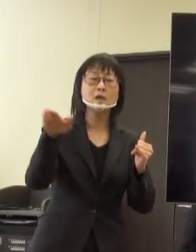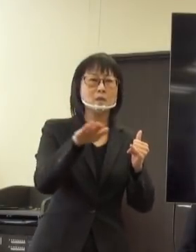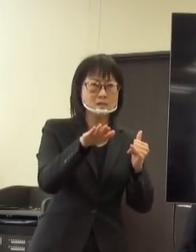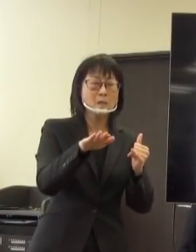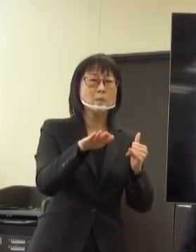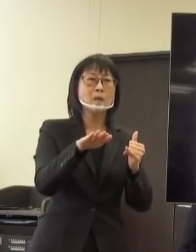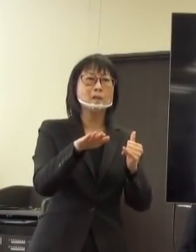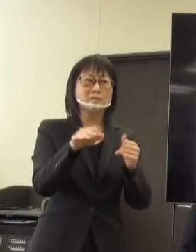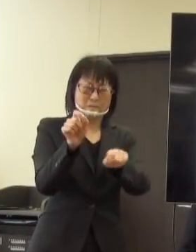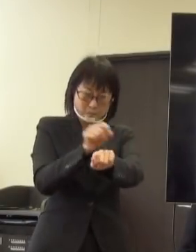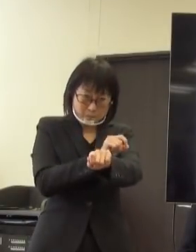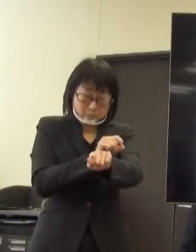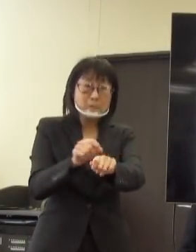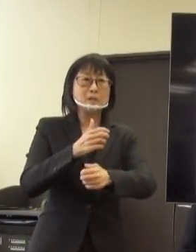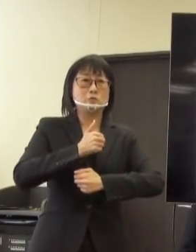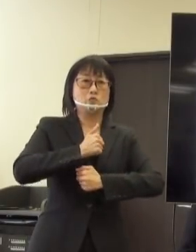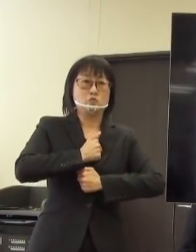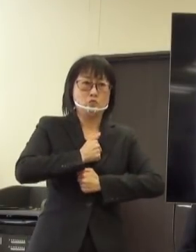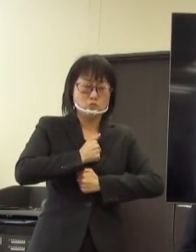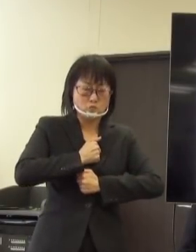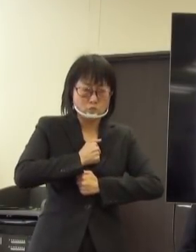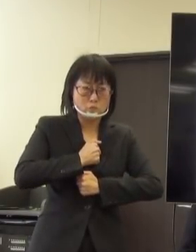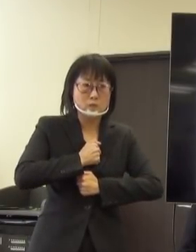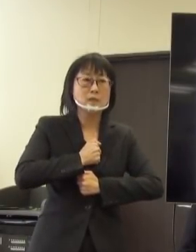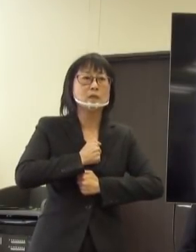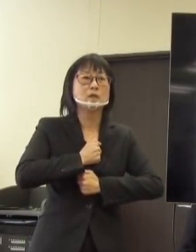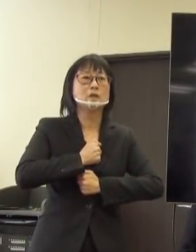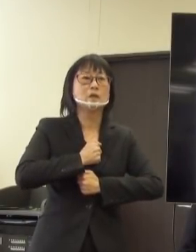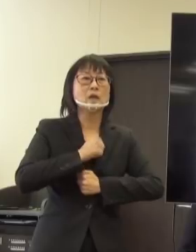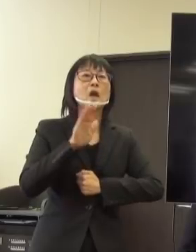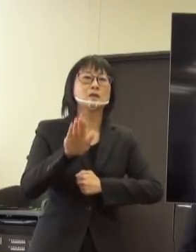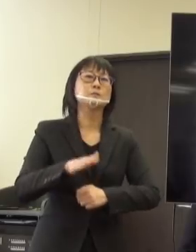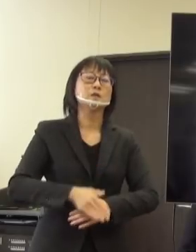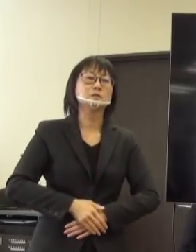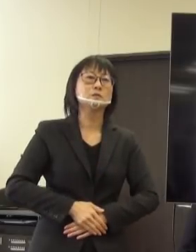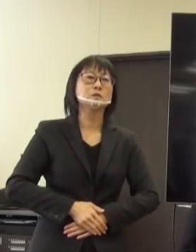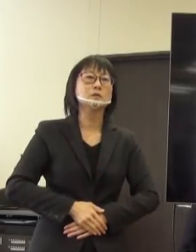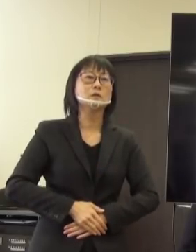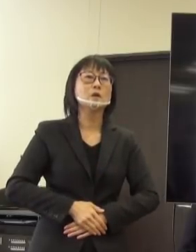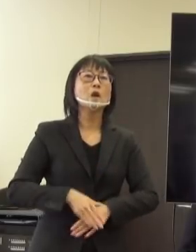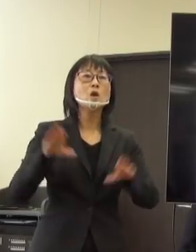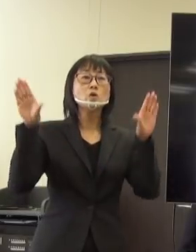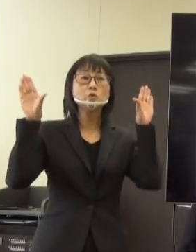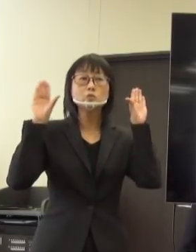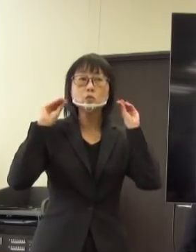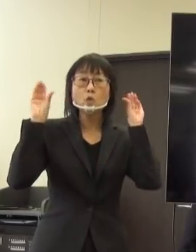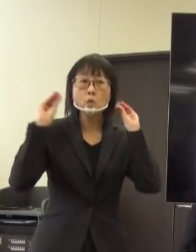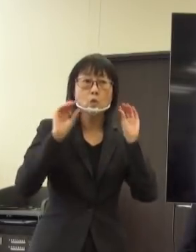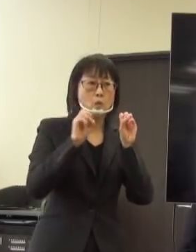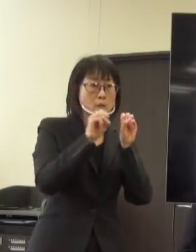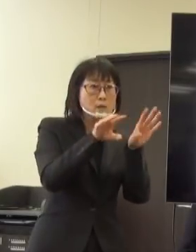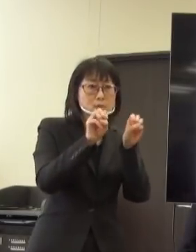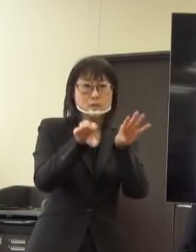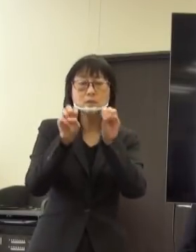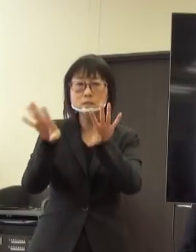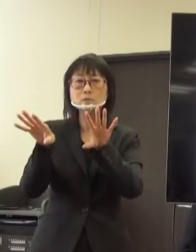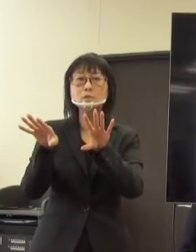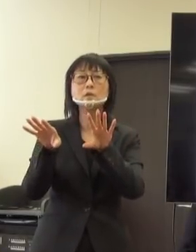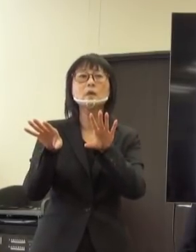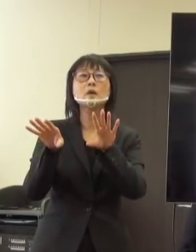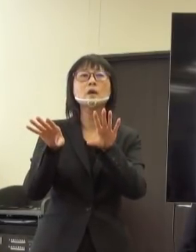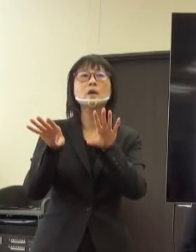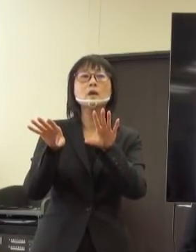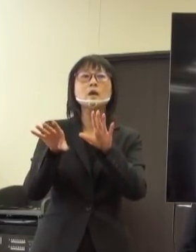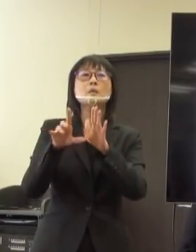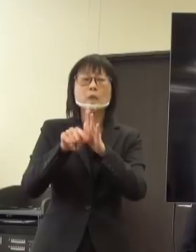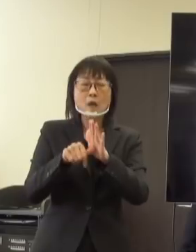注意するというか、情報を発信する場合、お年寄りとかみんなちゃんと真面目に新聞とかテレビと